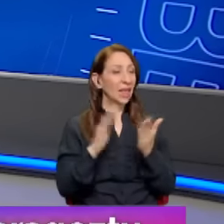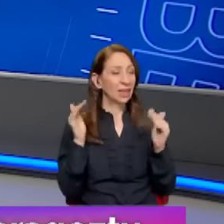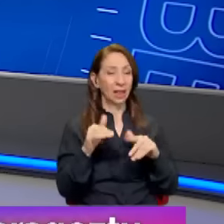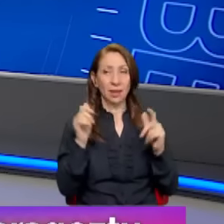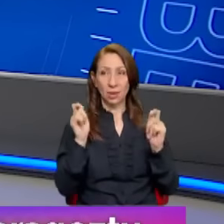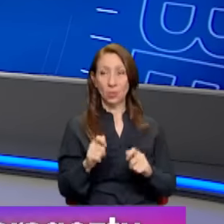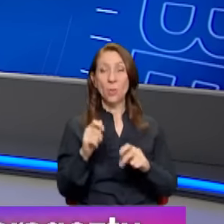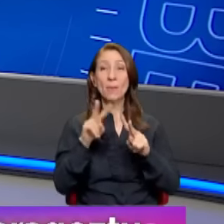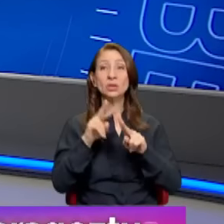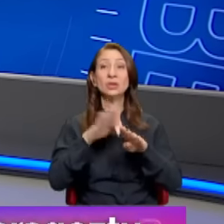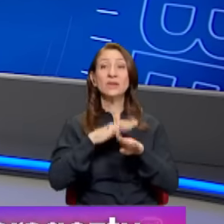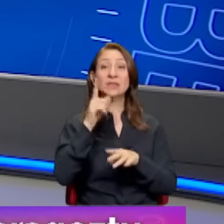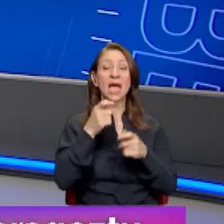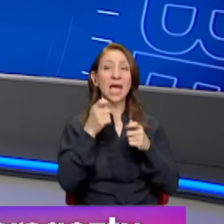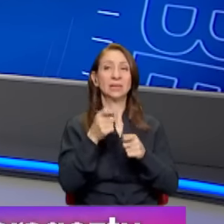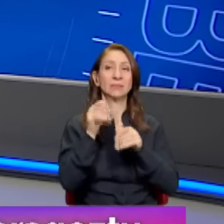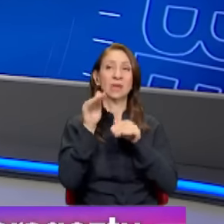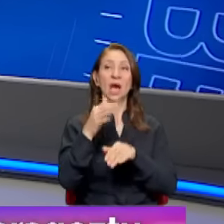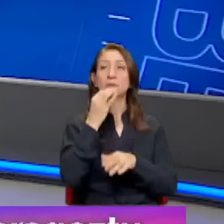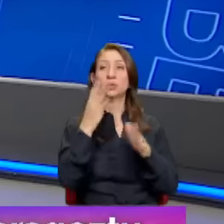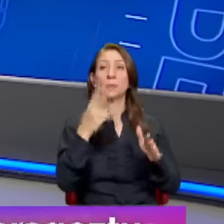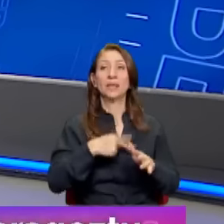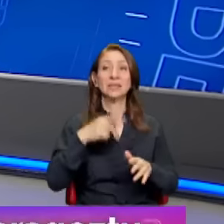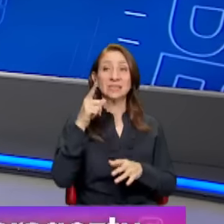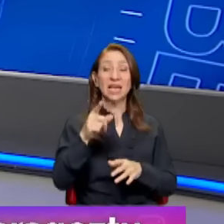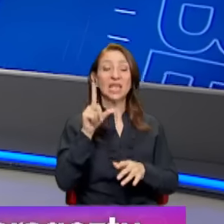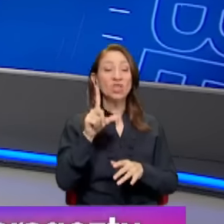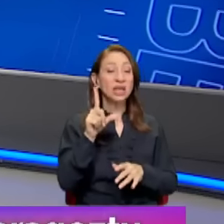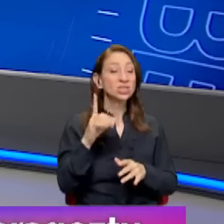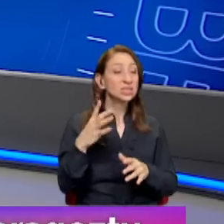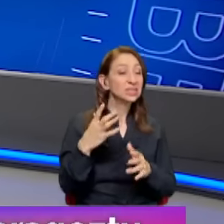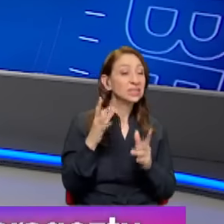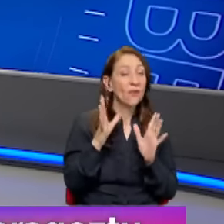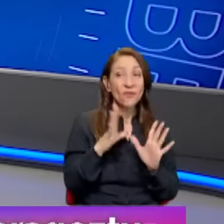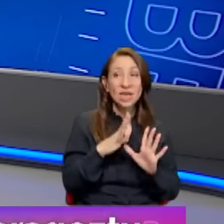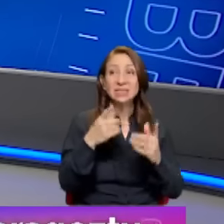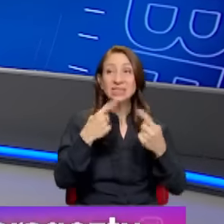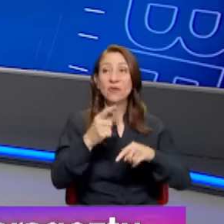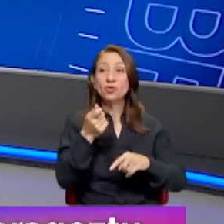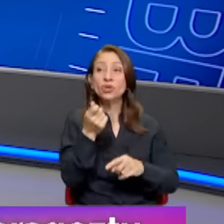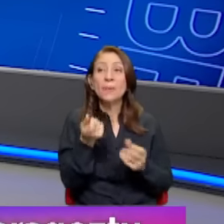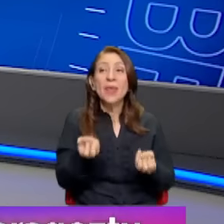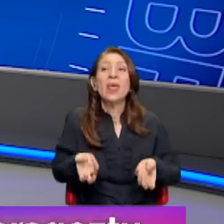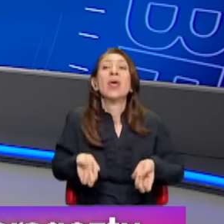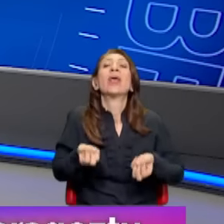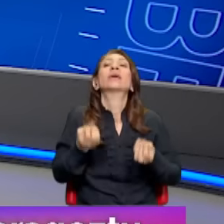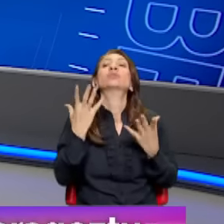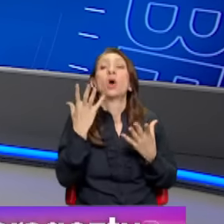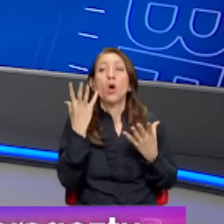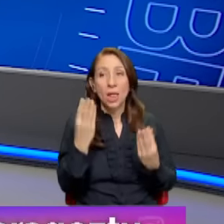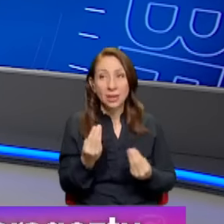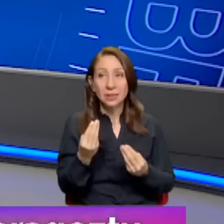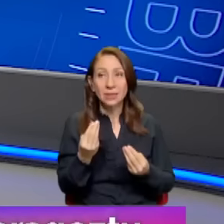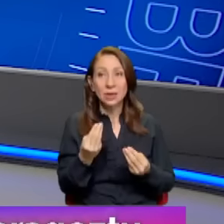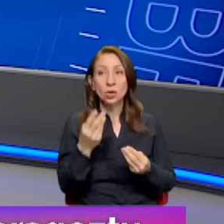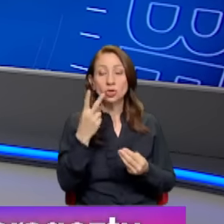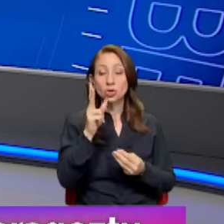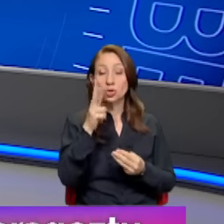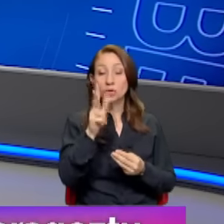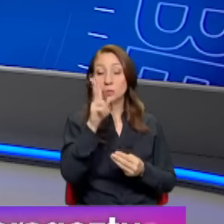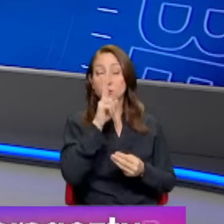hafifletebilir yavaş'tan eğitime destek Ankara Büyükşehir Belediyesi ihtiyaç sahibi olup sınav ücretlerini karşılayamayacak durumda olan